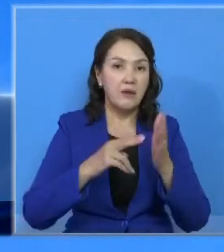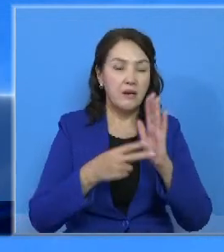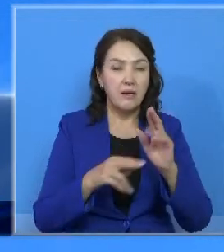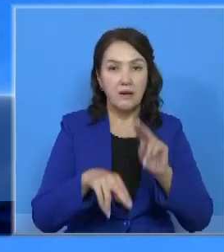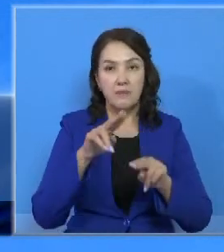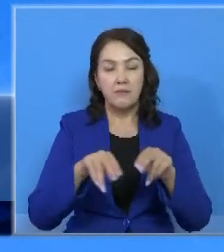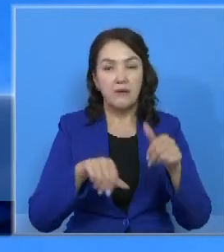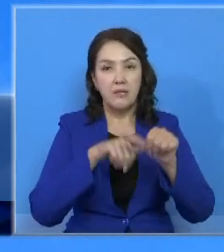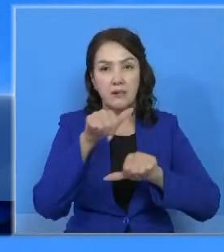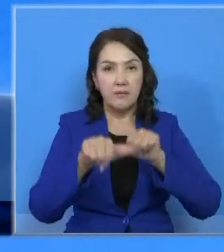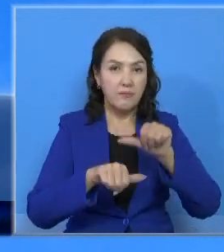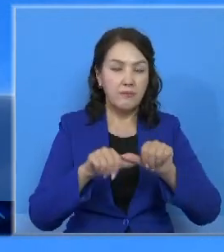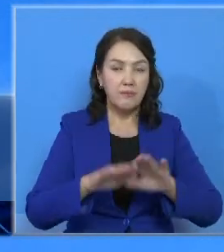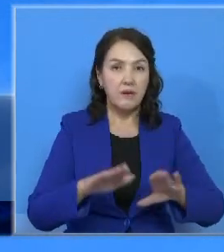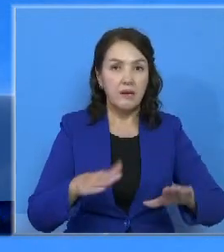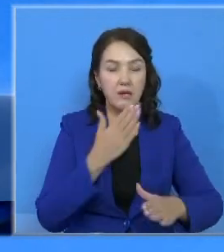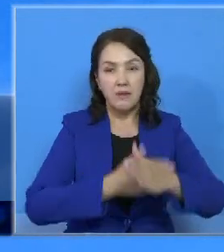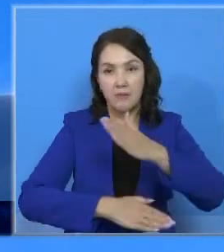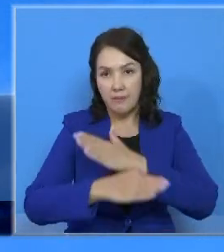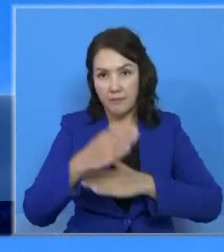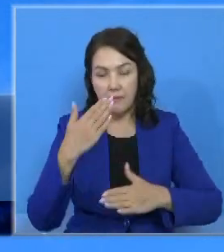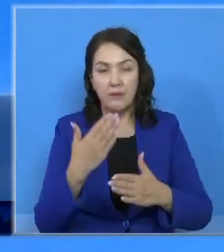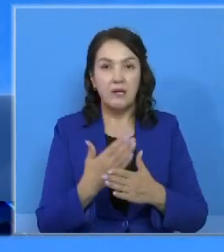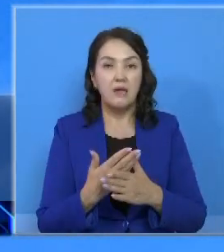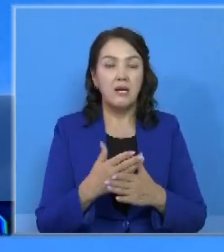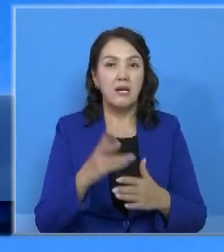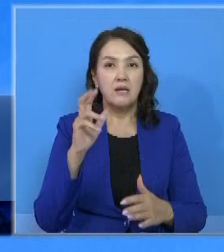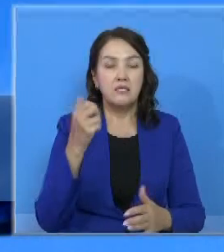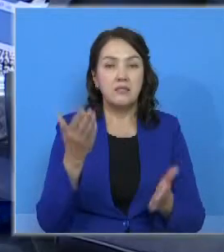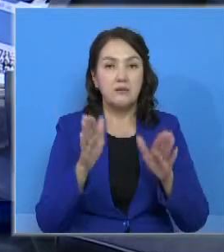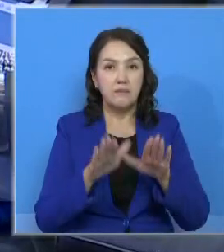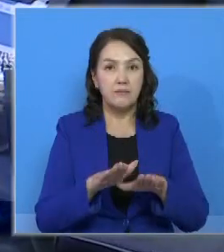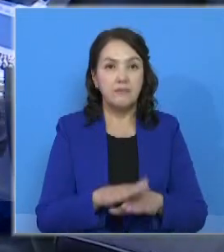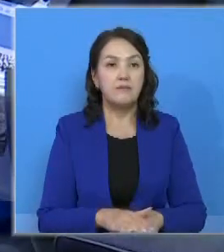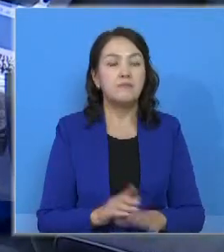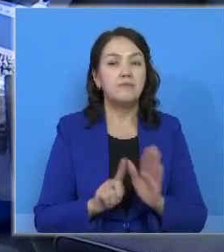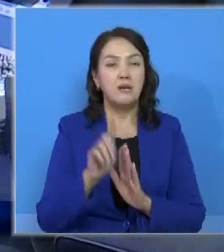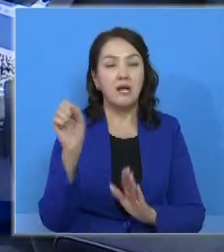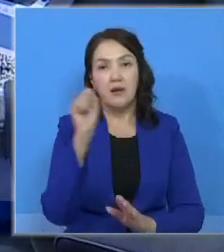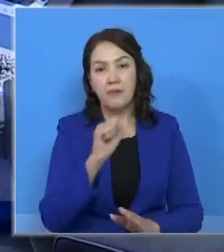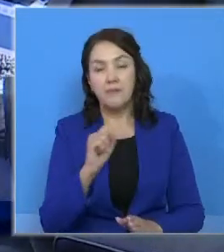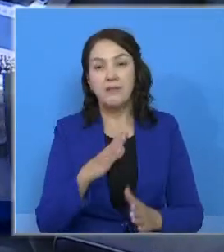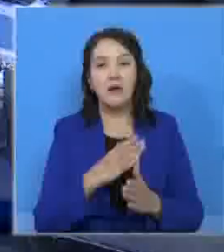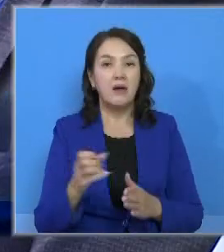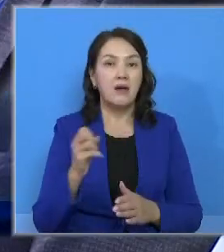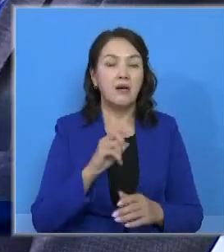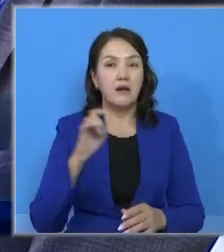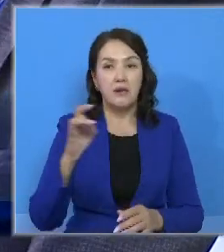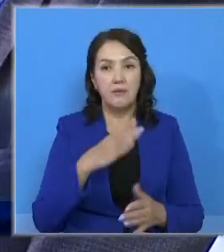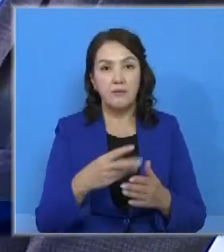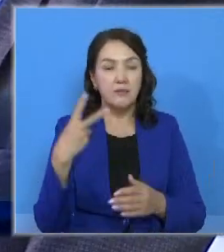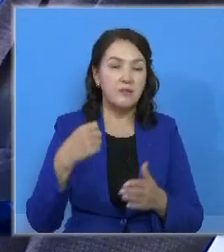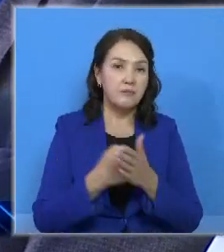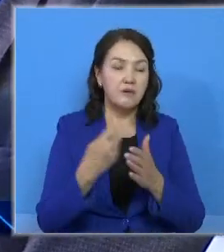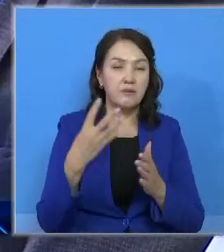возведение дошкольной организации для детей с особыми потребностями на 300 мест. В преддверии августовской конференции в регионе с 9 по